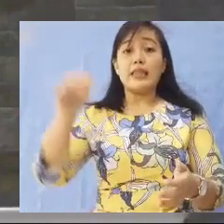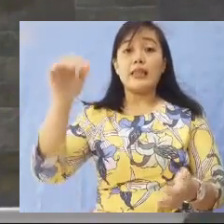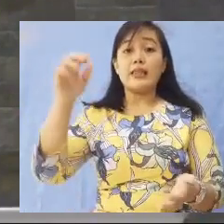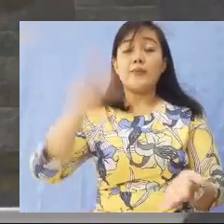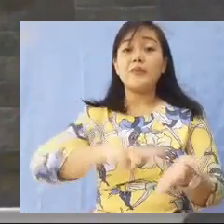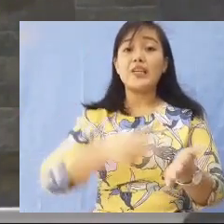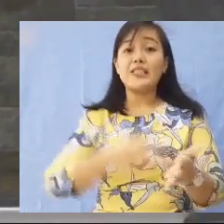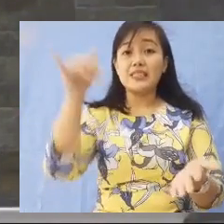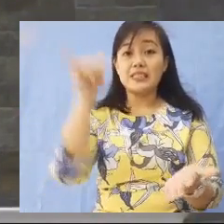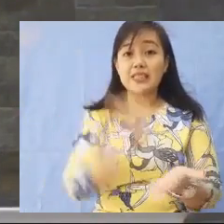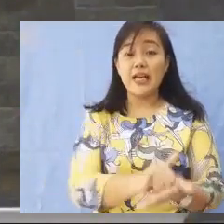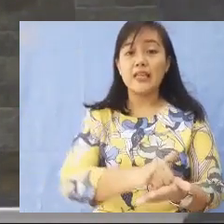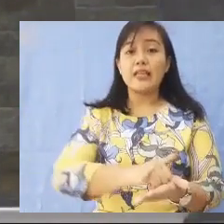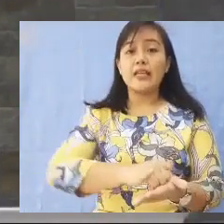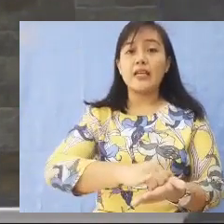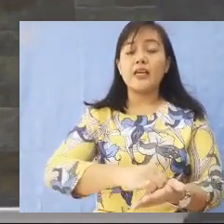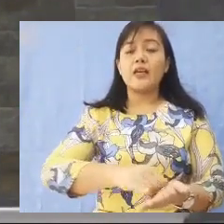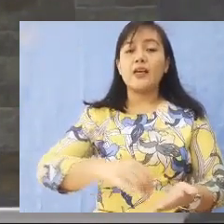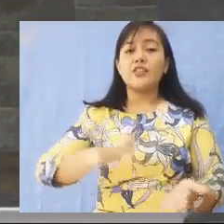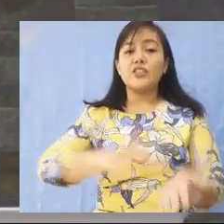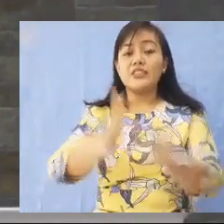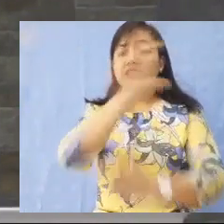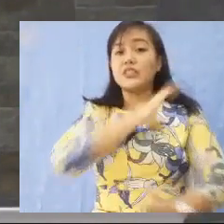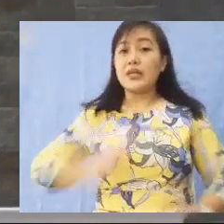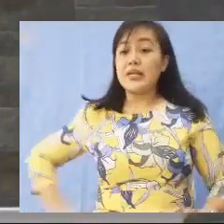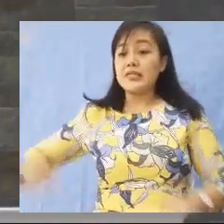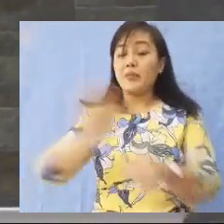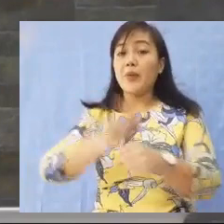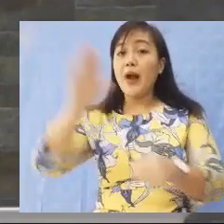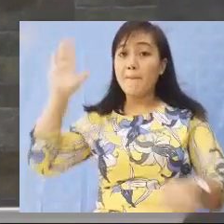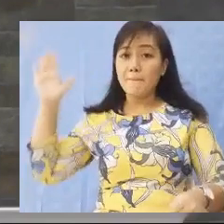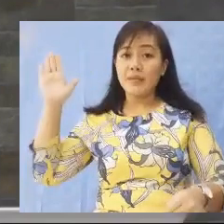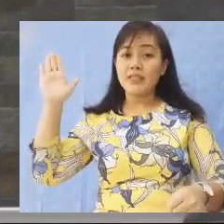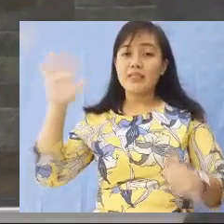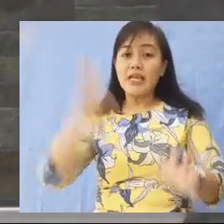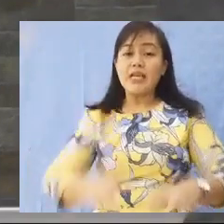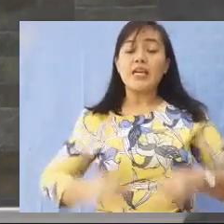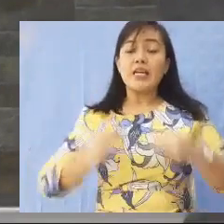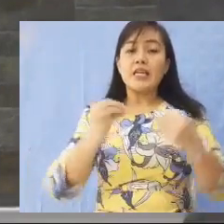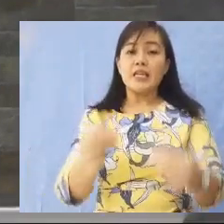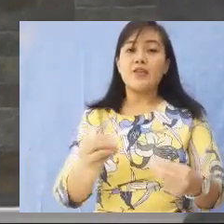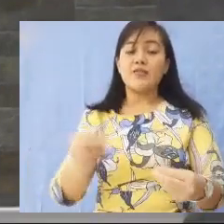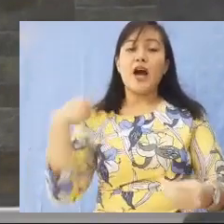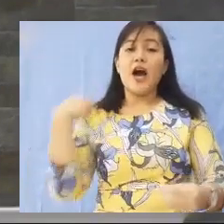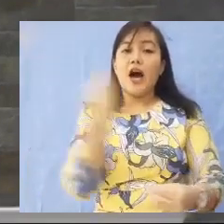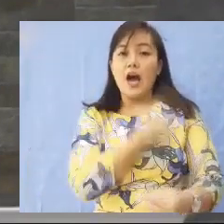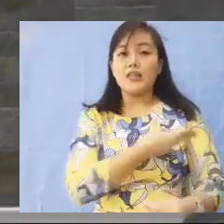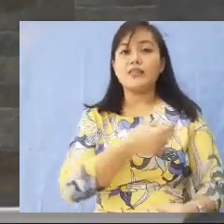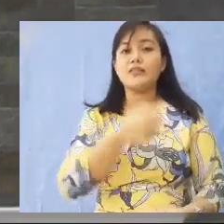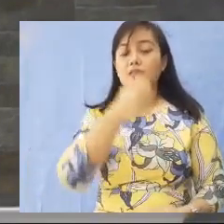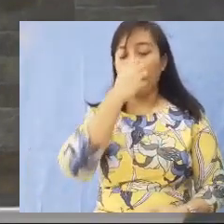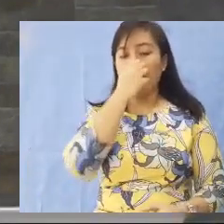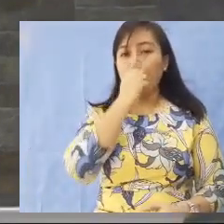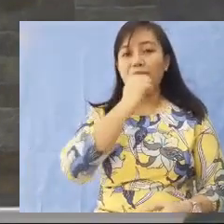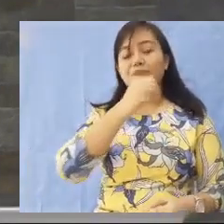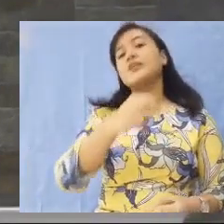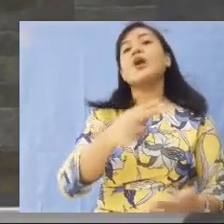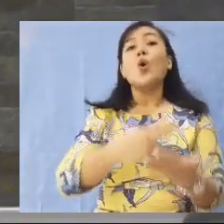means a person that can make you brave, that can make